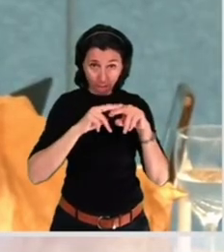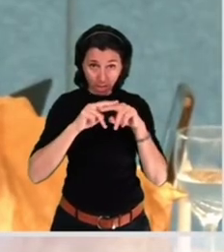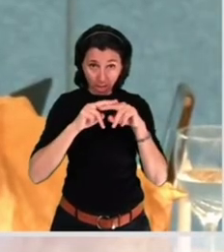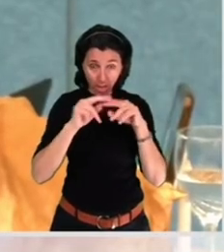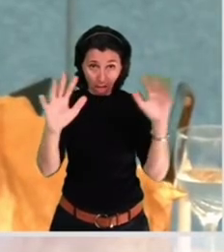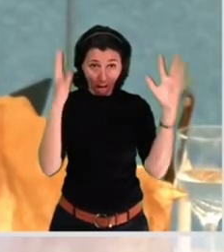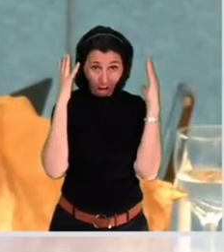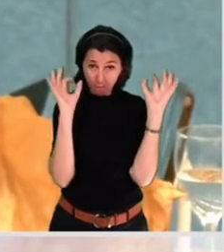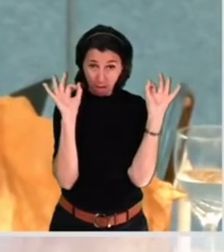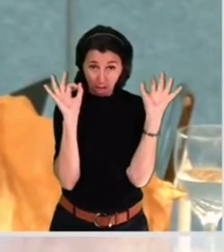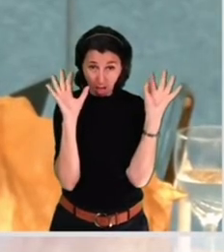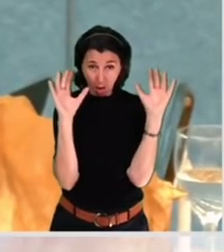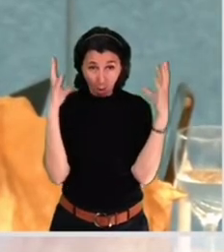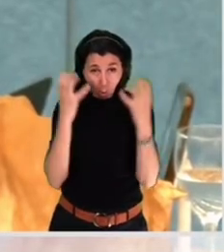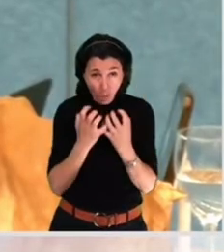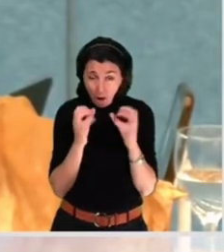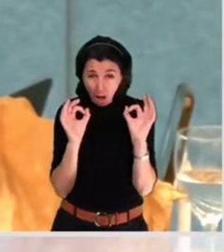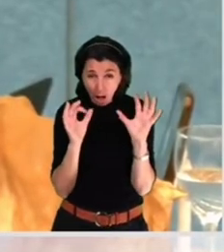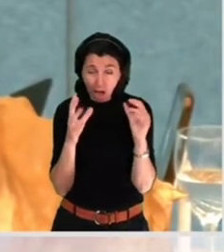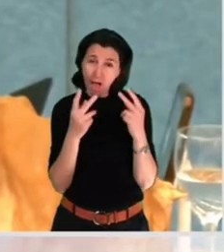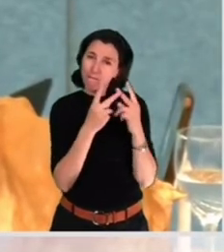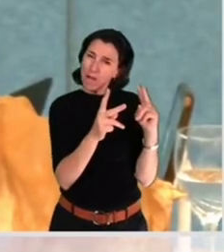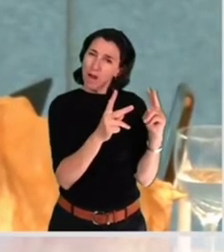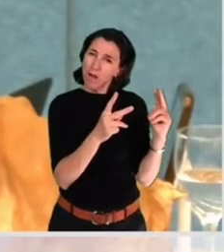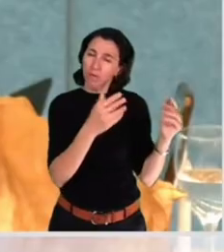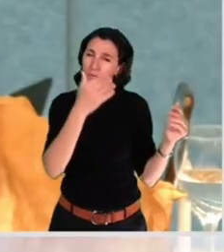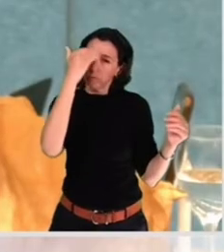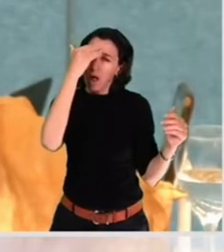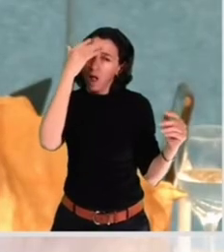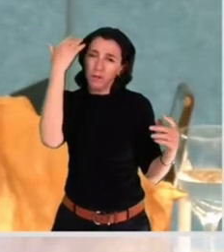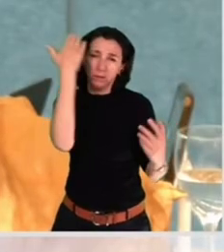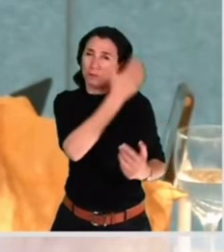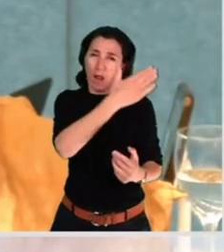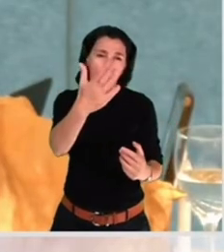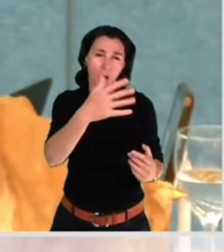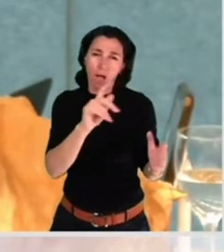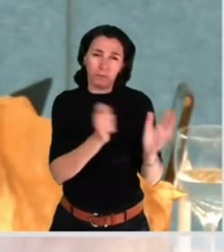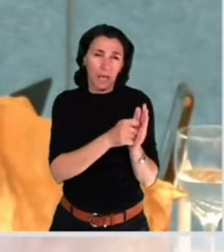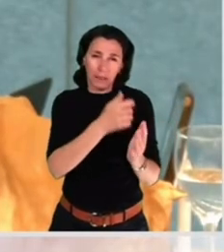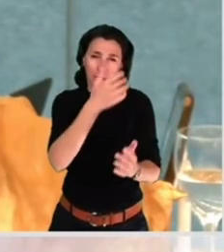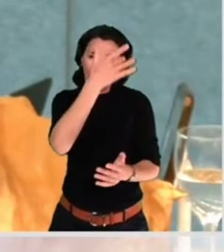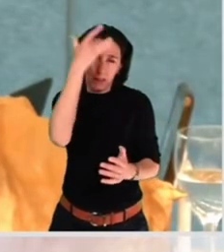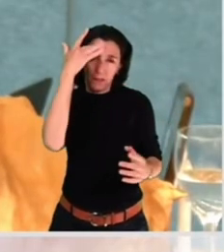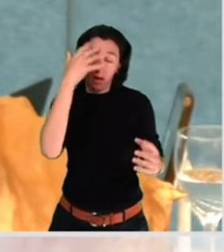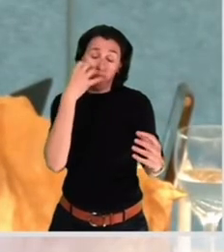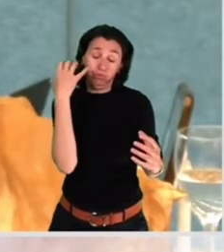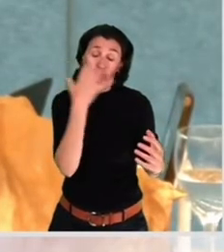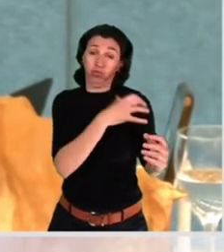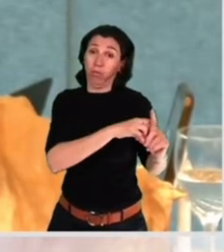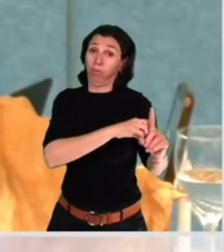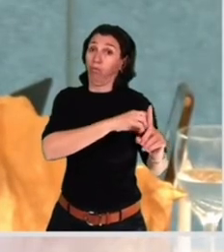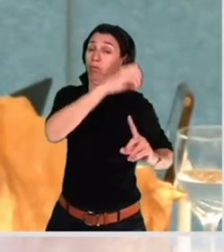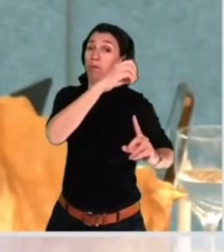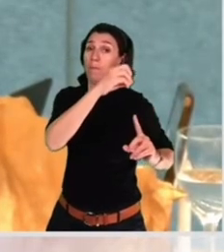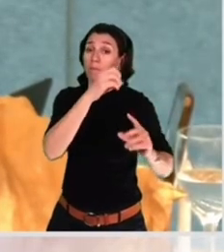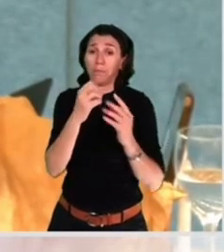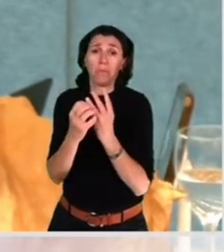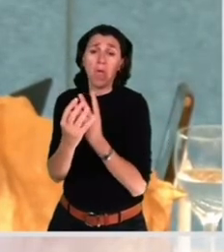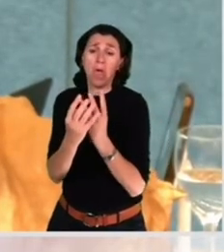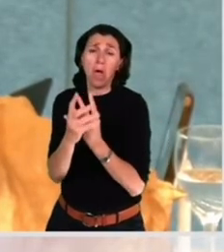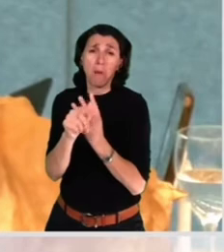donc, dans une ville déjà réputée pour sa chaleur étouffante en été, avec un peu d'herbe par endroits, mais qui ne